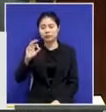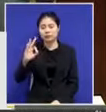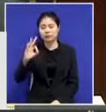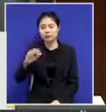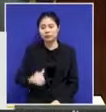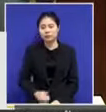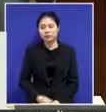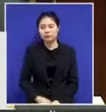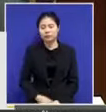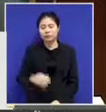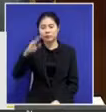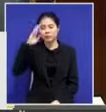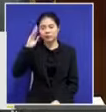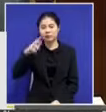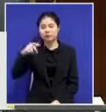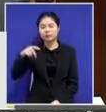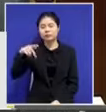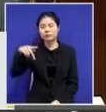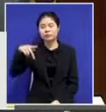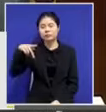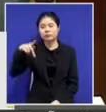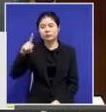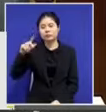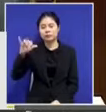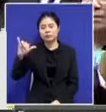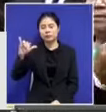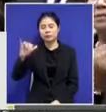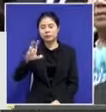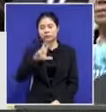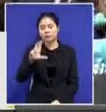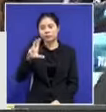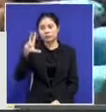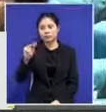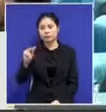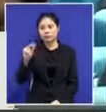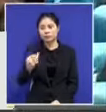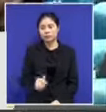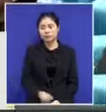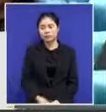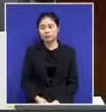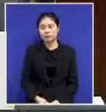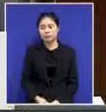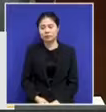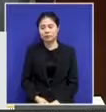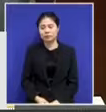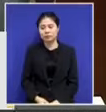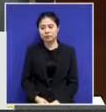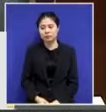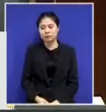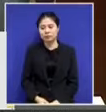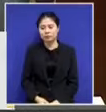จีนาคำ พลเอกประยุทธ์จันทร์โอชาครับ 330พลเอกปฐมพงษ์ปฐมรั